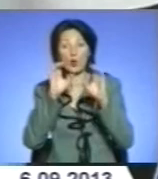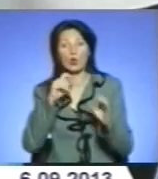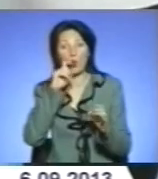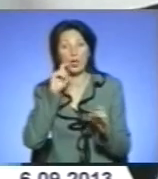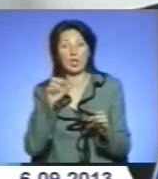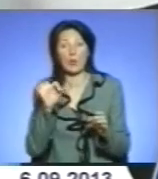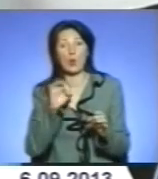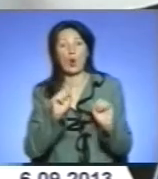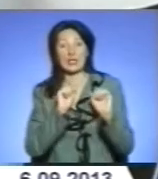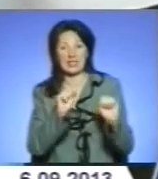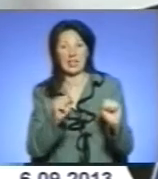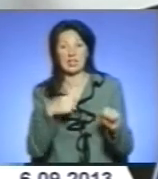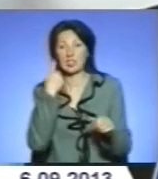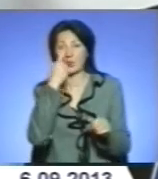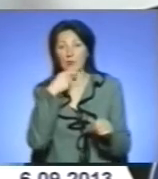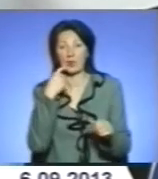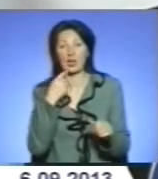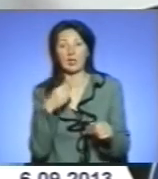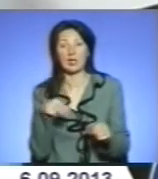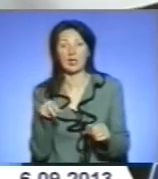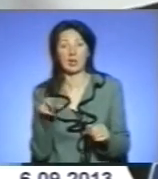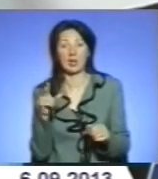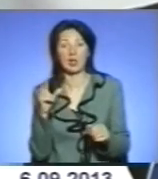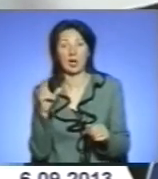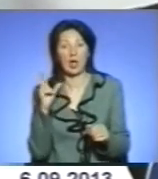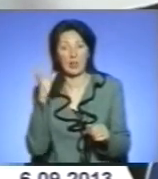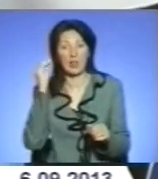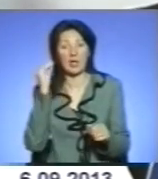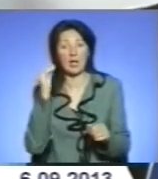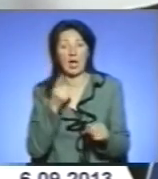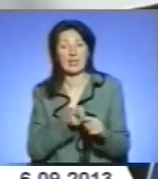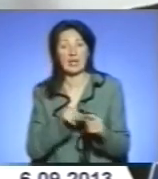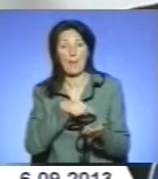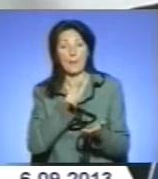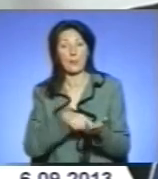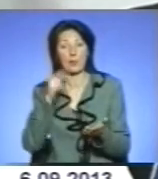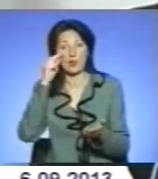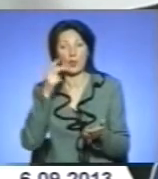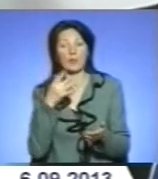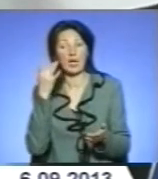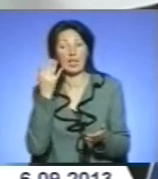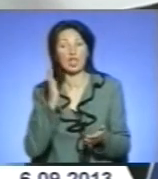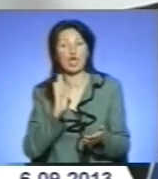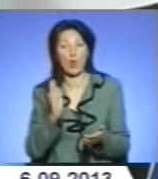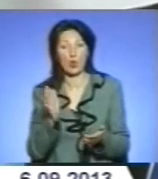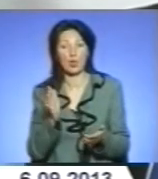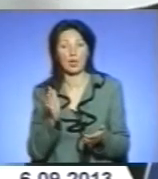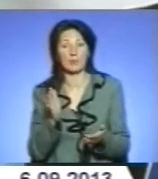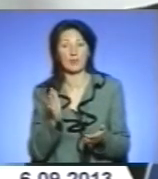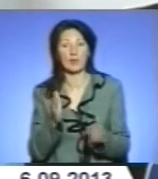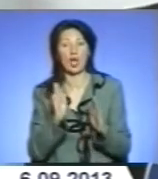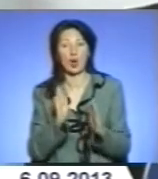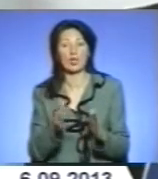захист персональних даних. Я думаю, ми це питання вивчаємо. І найлегше це, напевно, буде все-таки